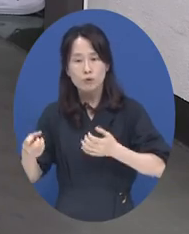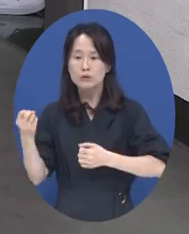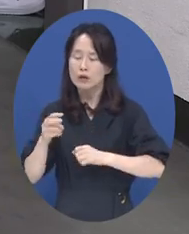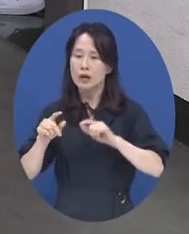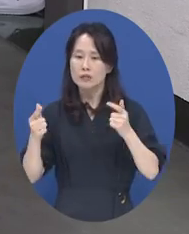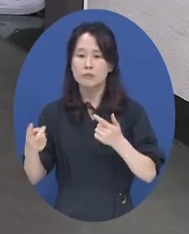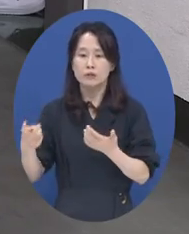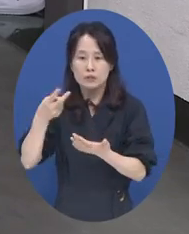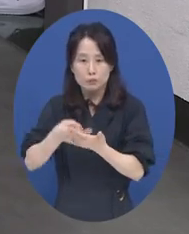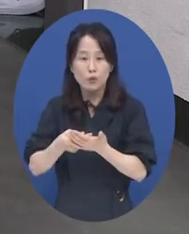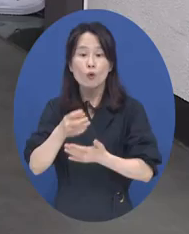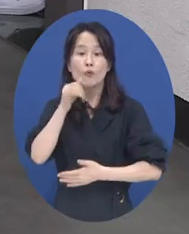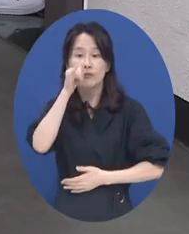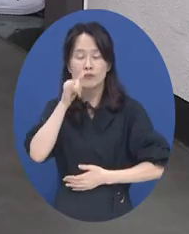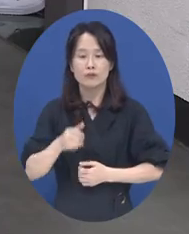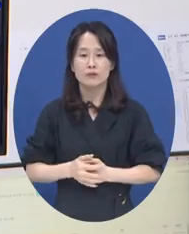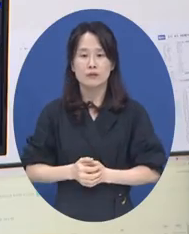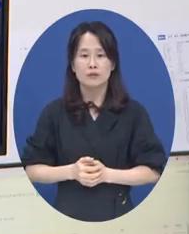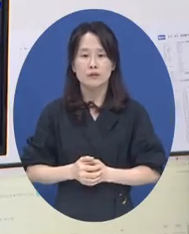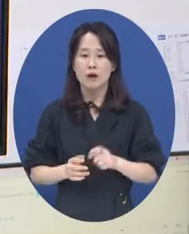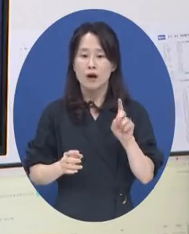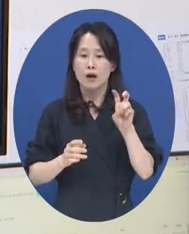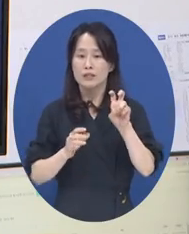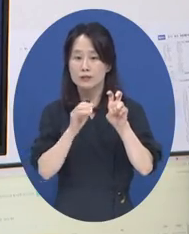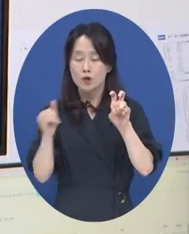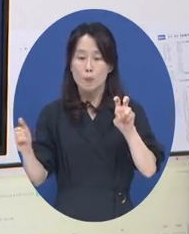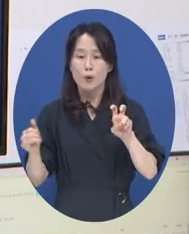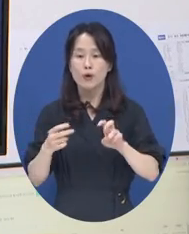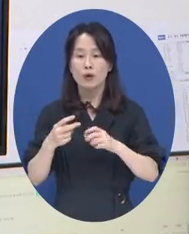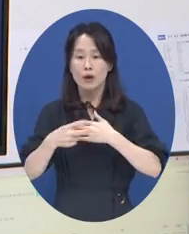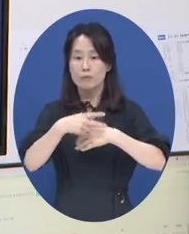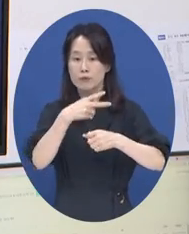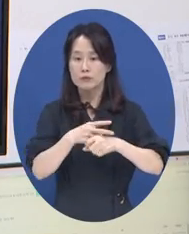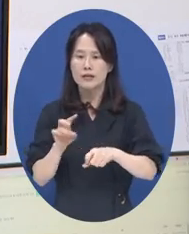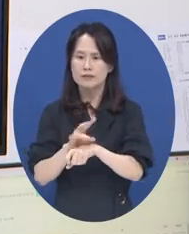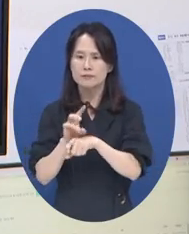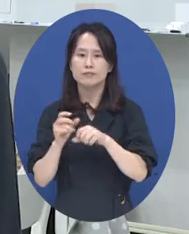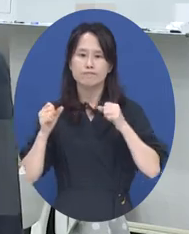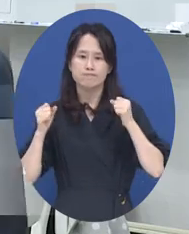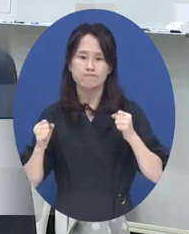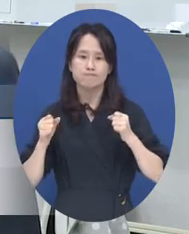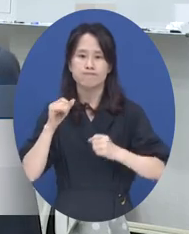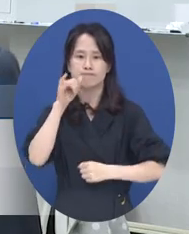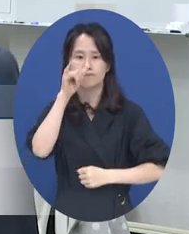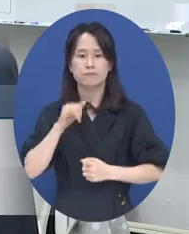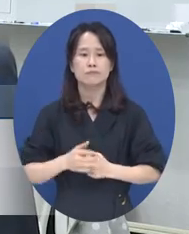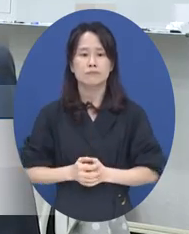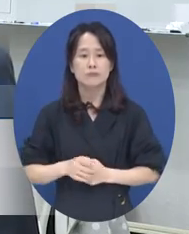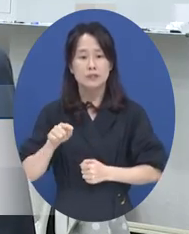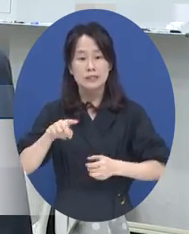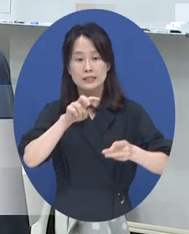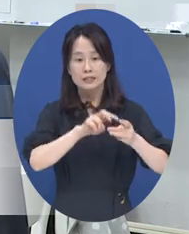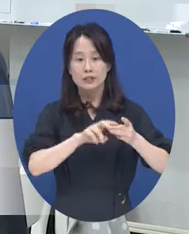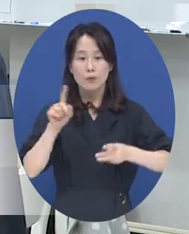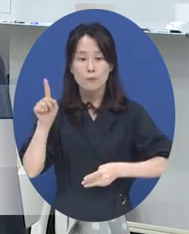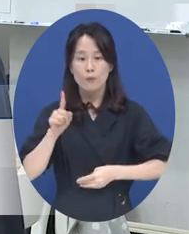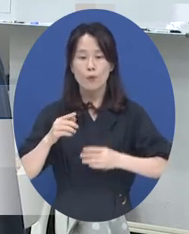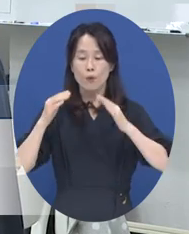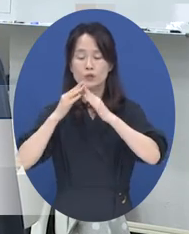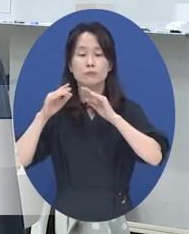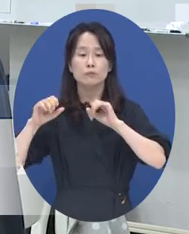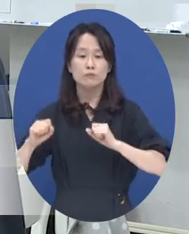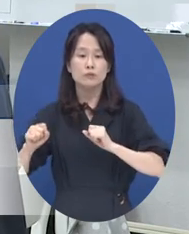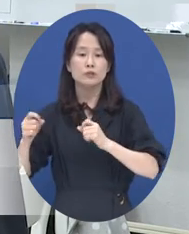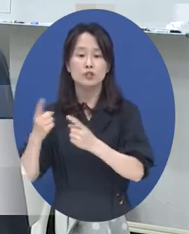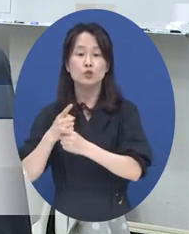수도 있습니다. 20여 명의 의료진이 24시간 상주합니다. 그래서 이 센터는 재택치료